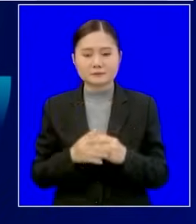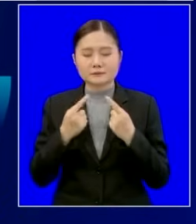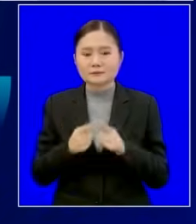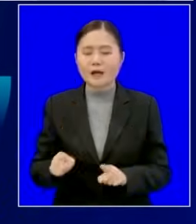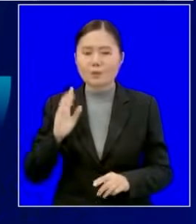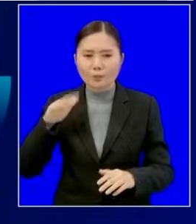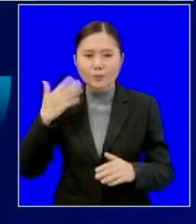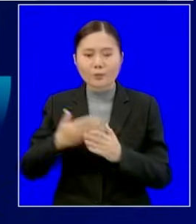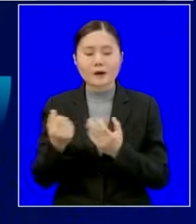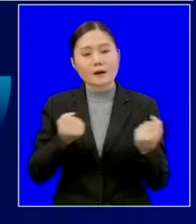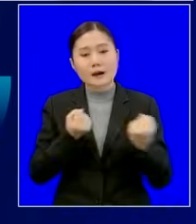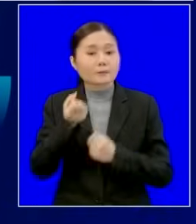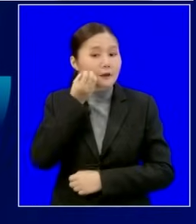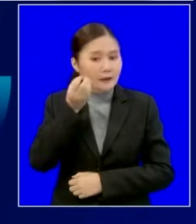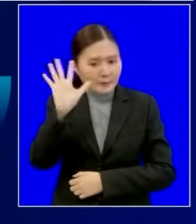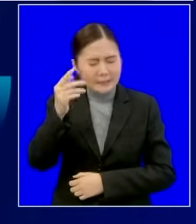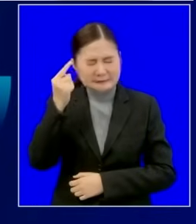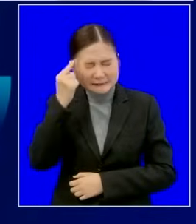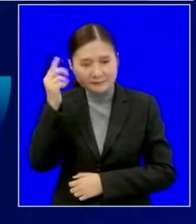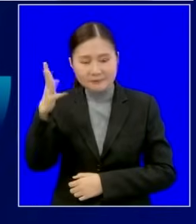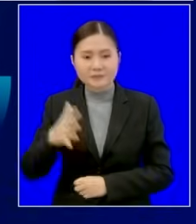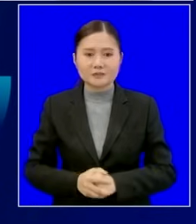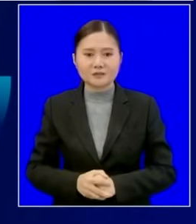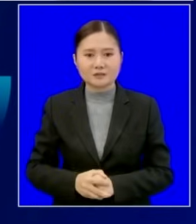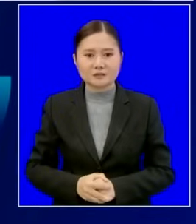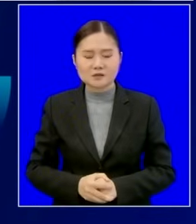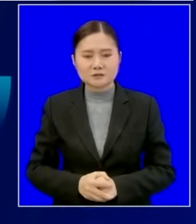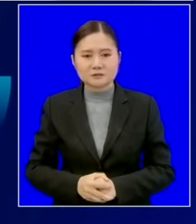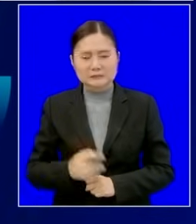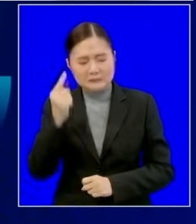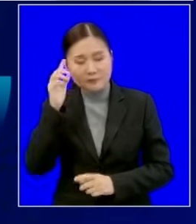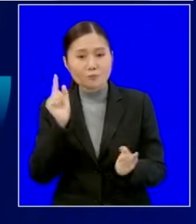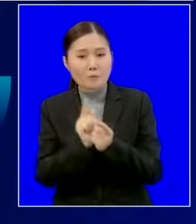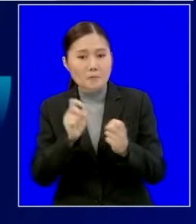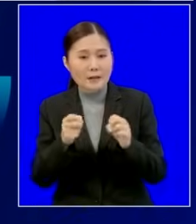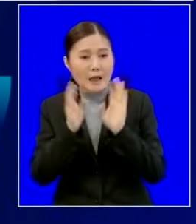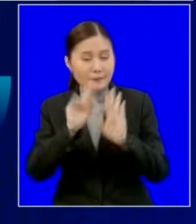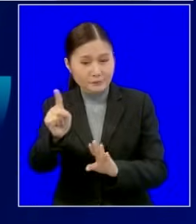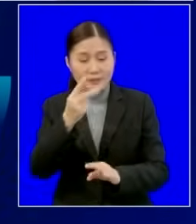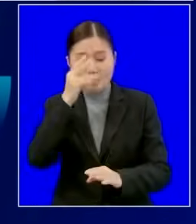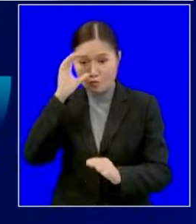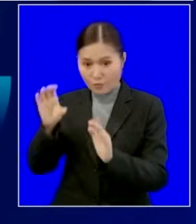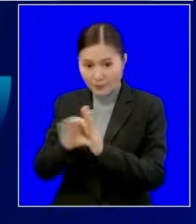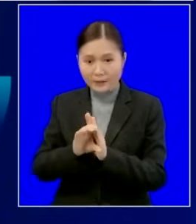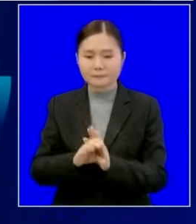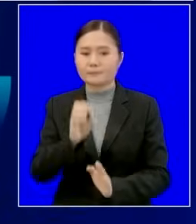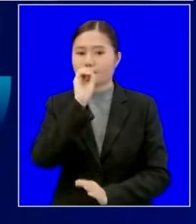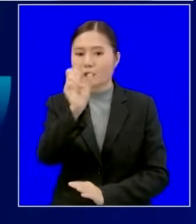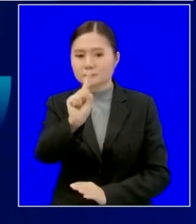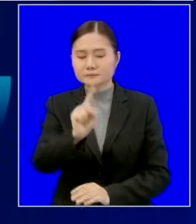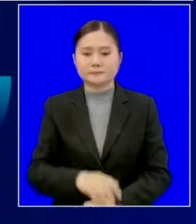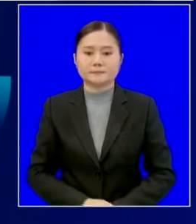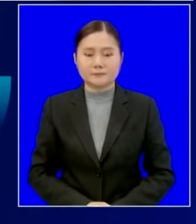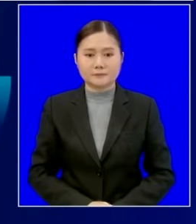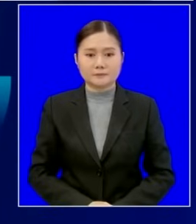หลังจากที่ขับกลับบ้านไม่คิดฮะว่าจะเจอเรื่องแบบนี้คือพอเจอภาพนะฮะเธอบอกว่า